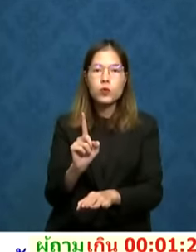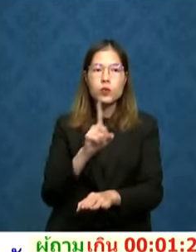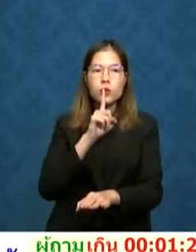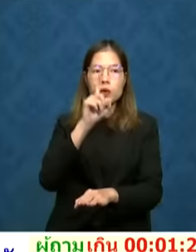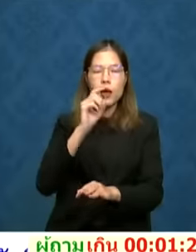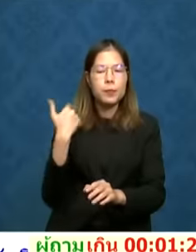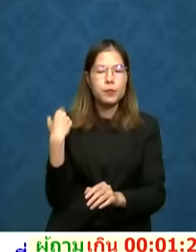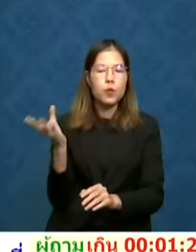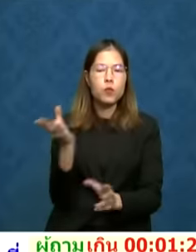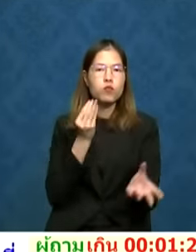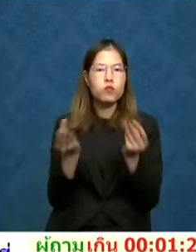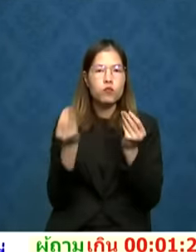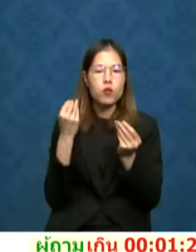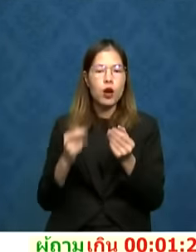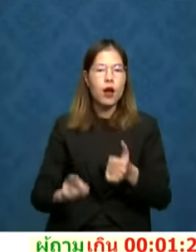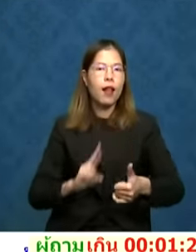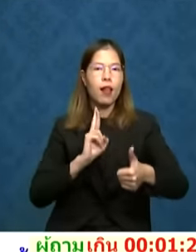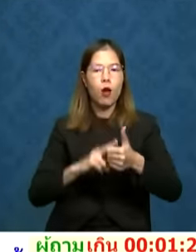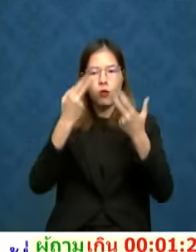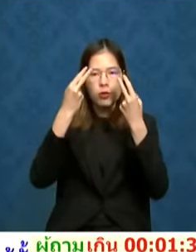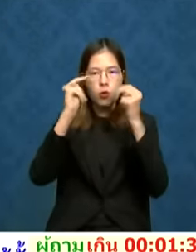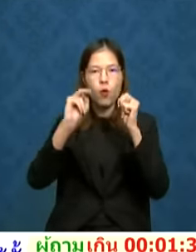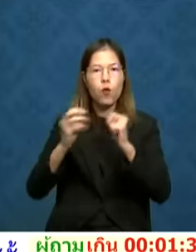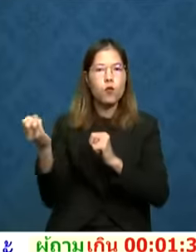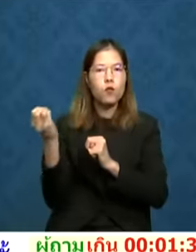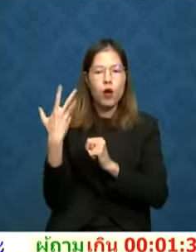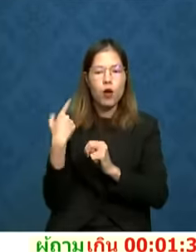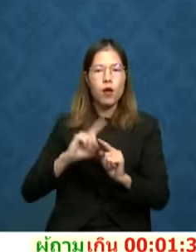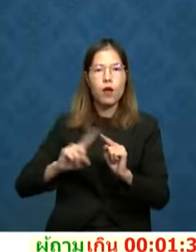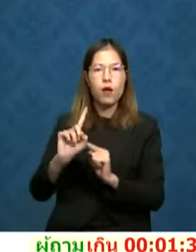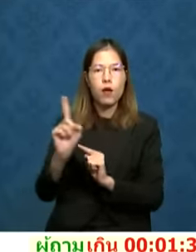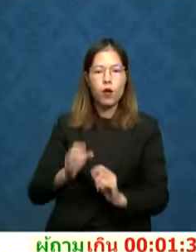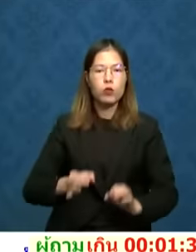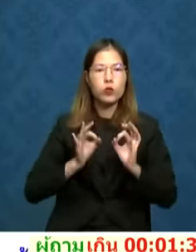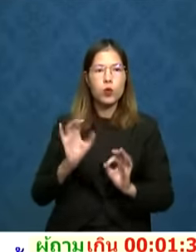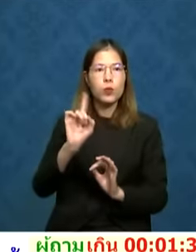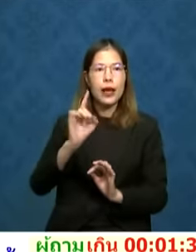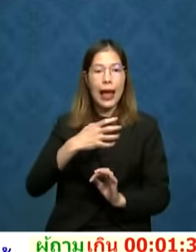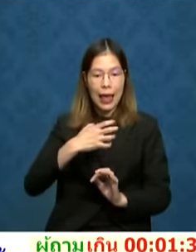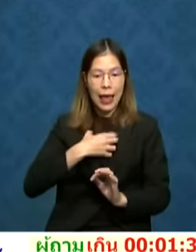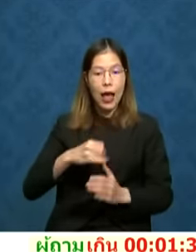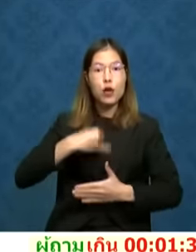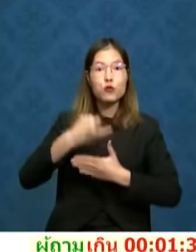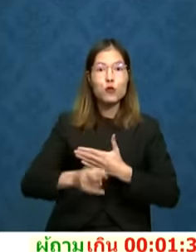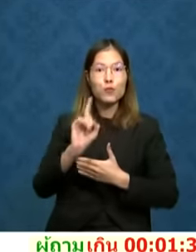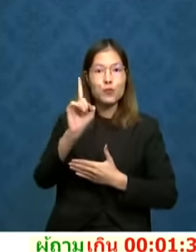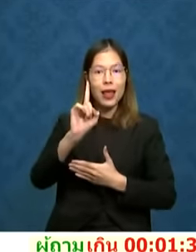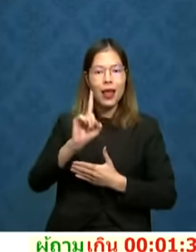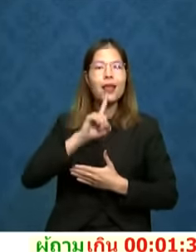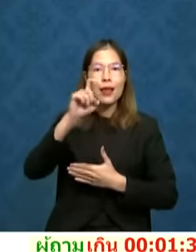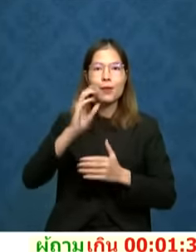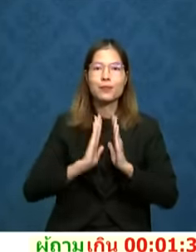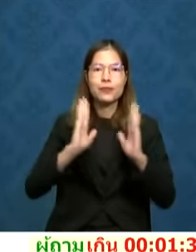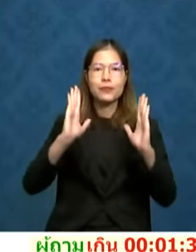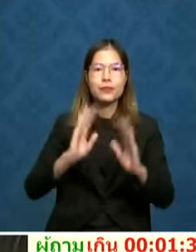ผมกอยากจะฟงทะสillahของท่รในยรทมตรีวาตกลงแล้วทานอยากใหคดีจบแบนี้ใช่หอไม่ขปุ